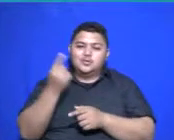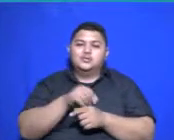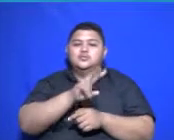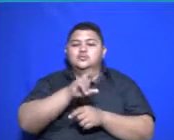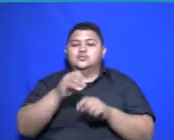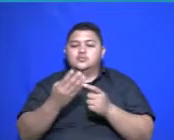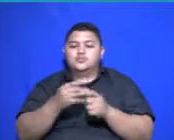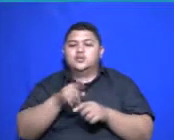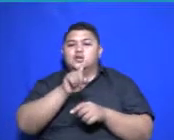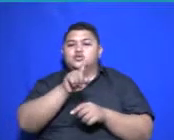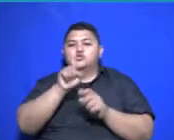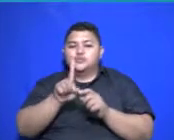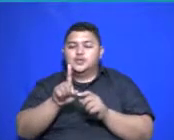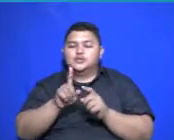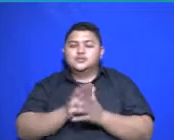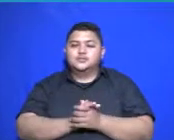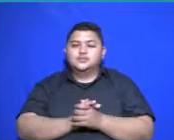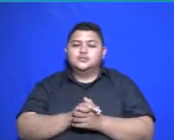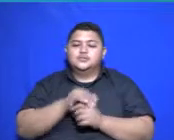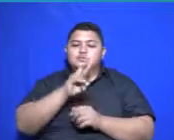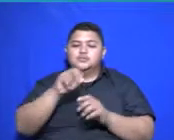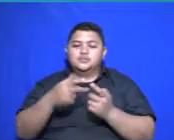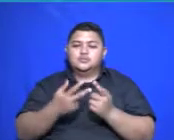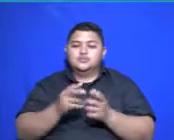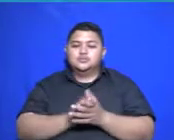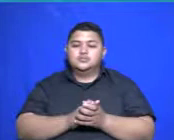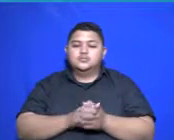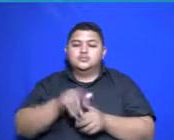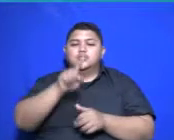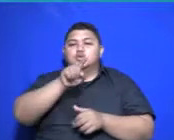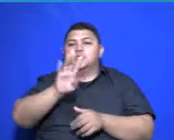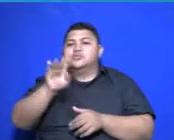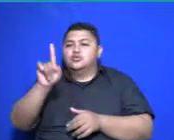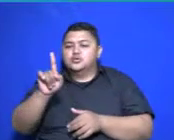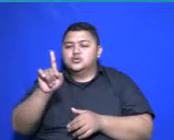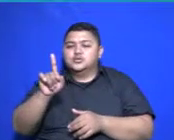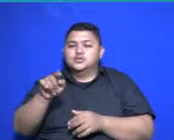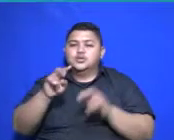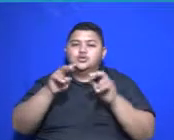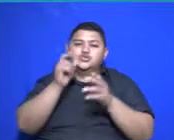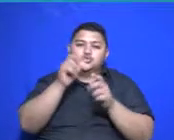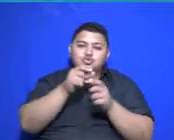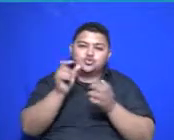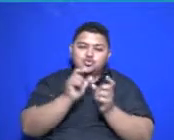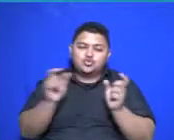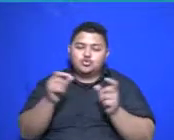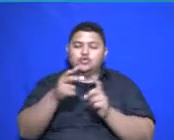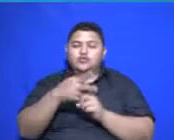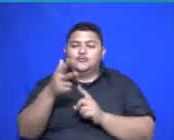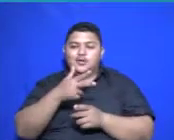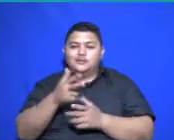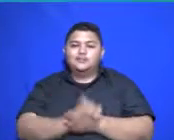2014 hanya 111, tahun 2018 sudah naik menjadi 141 judul film.